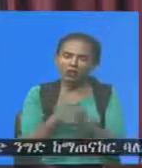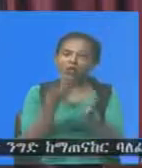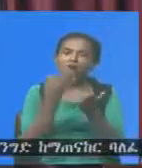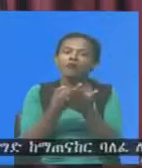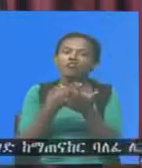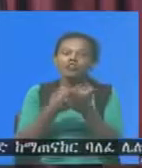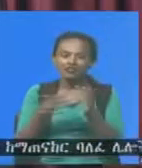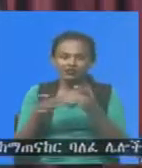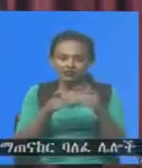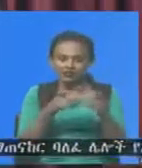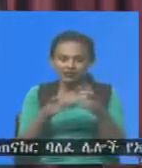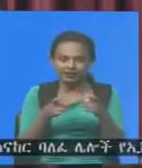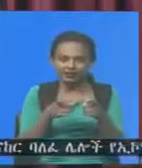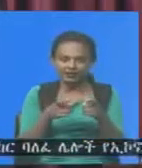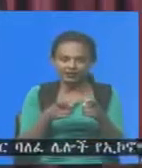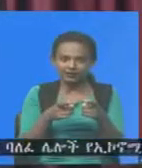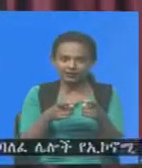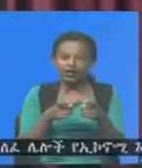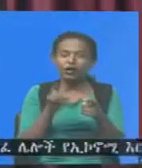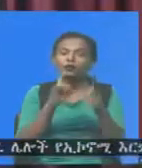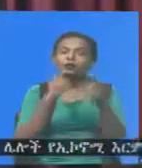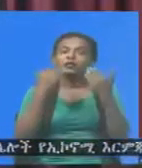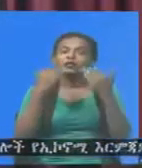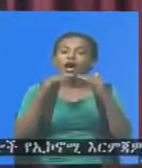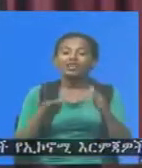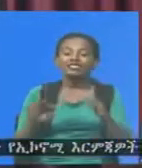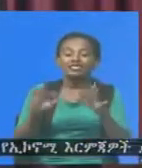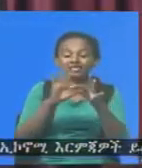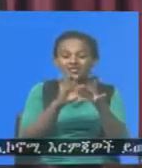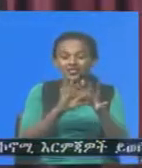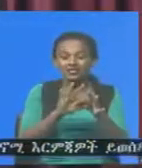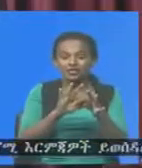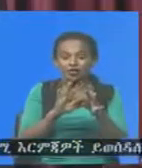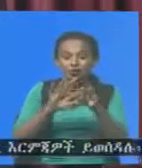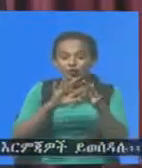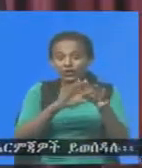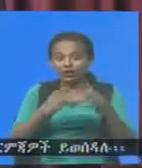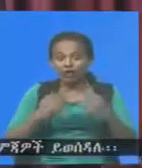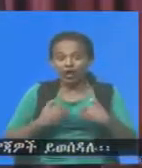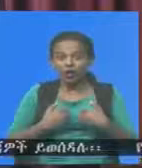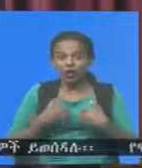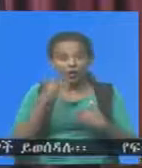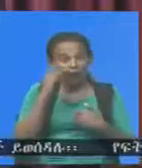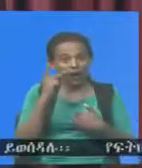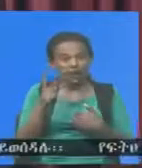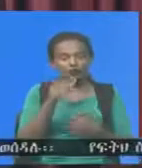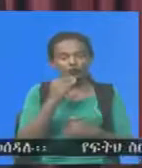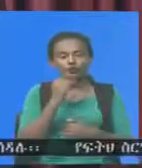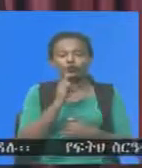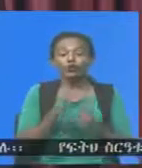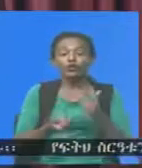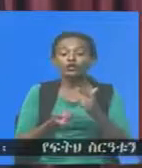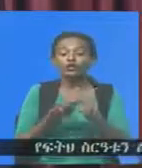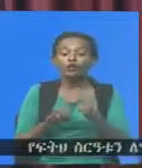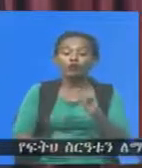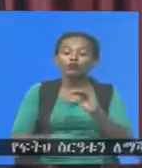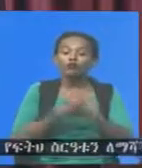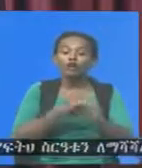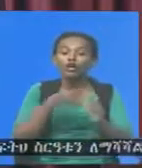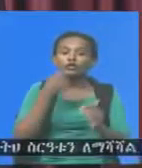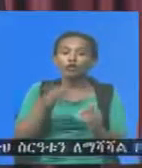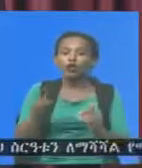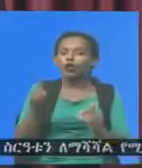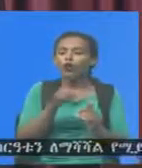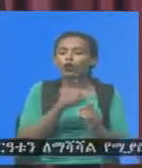አስተዳደር ምን ያክል ትስስርና ቁርኝት እንዳለው ማየት ጥሩ ነው የሚሆነው። ሁለተኛ ሙስና ሲባል ለሆነ